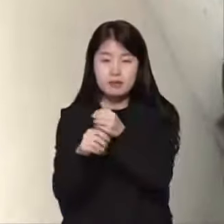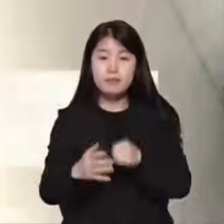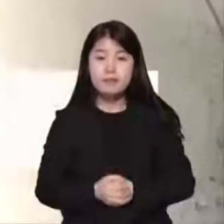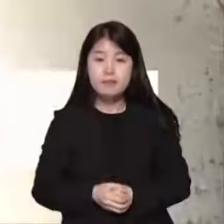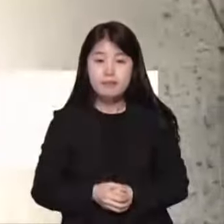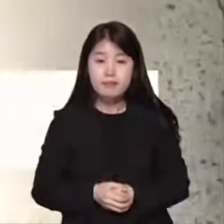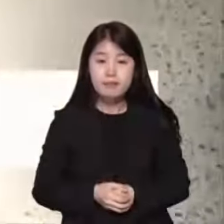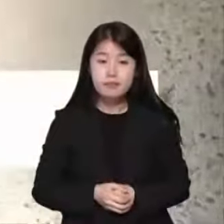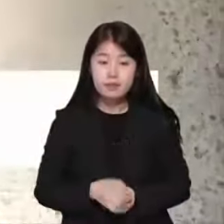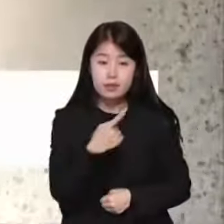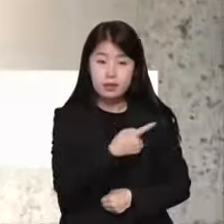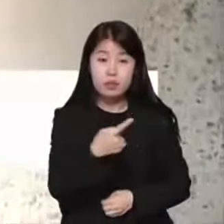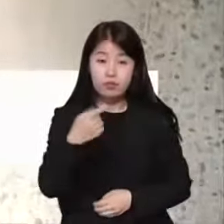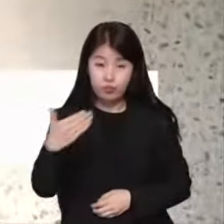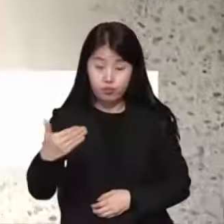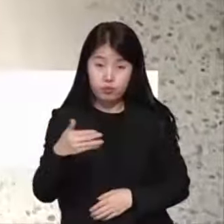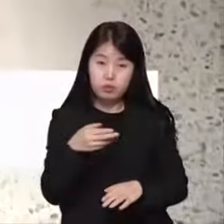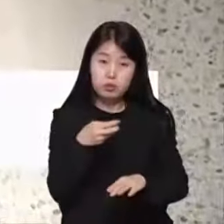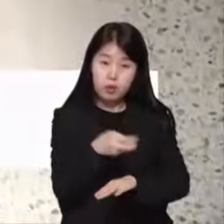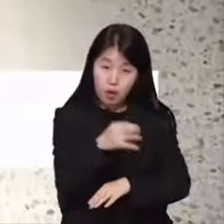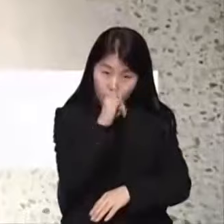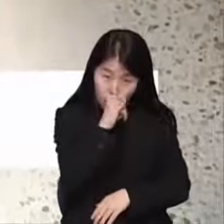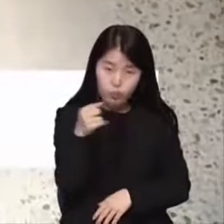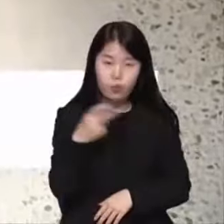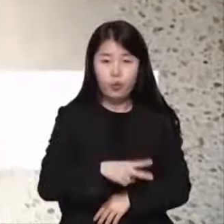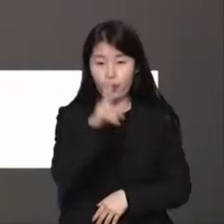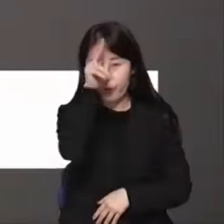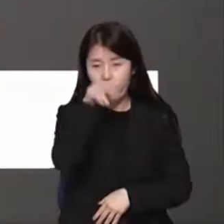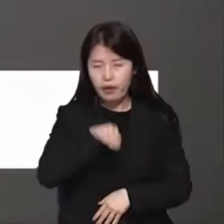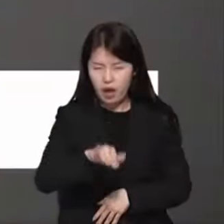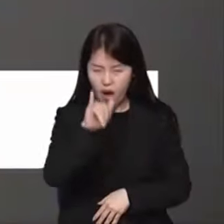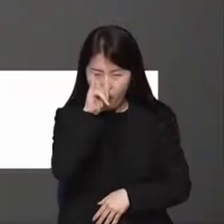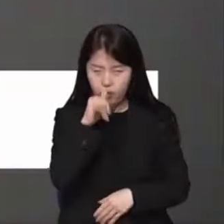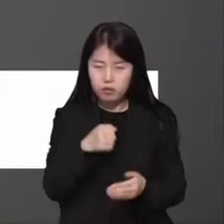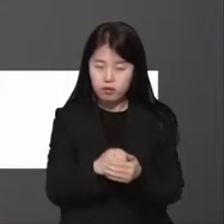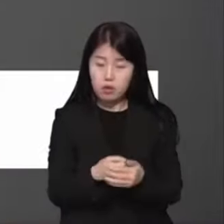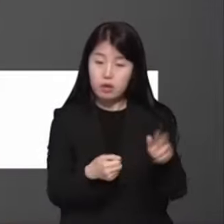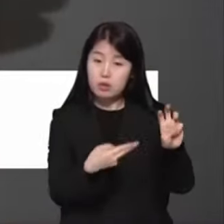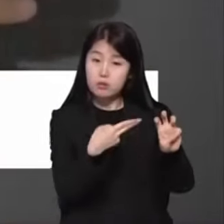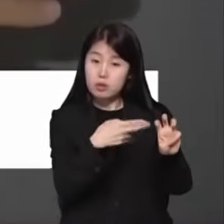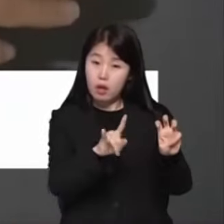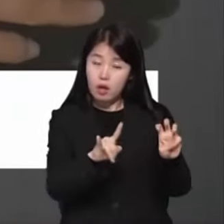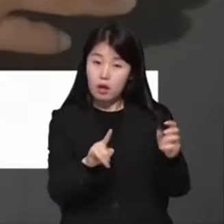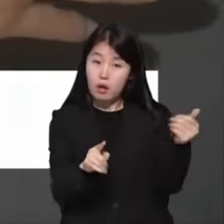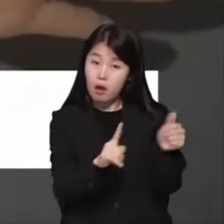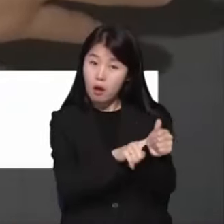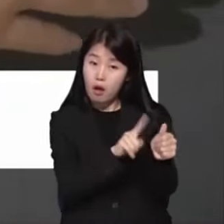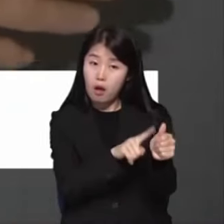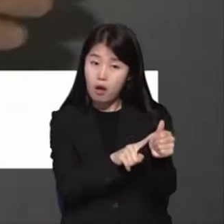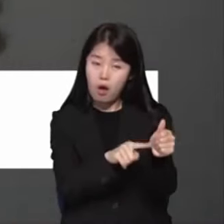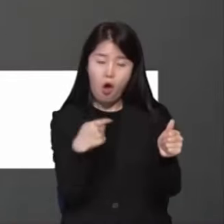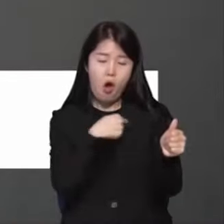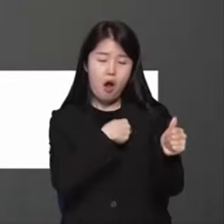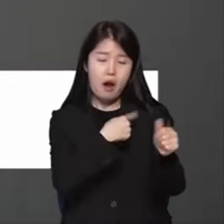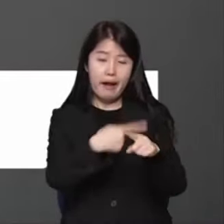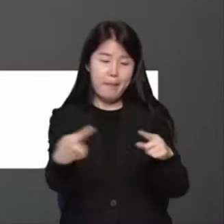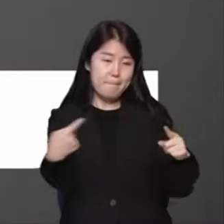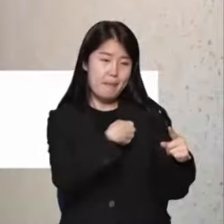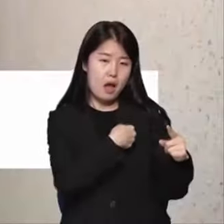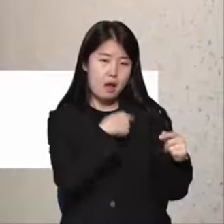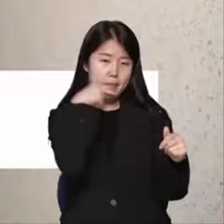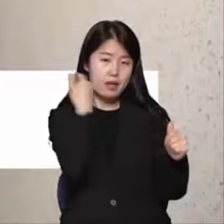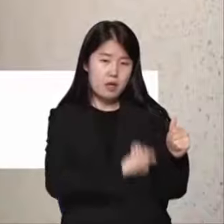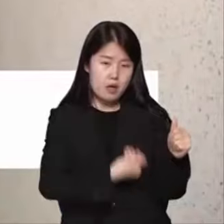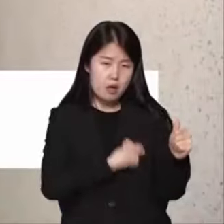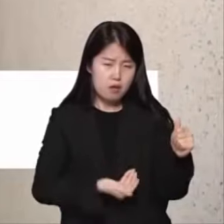있고 경찰차도 있으면서 30대 청년은 어깨 같은 데가 찔려가지고 피가 흐르고 있었는데 그